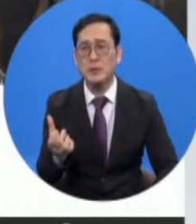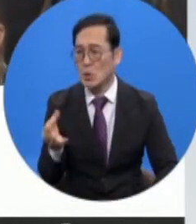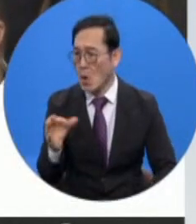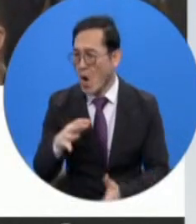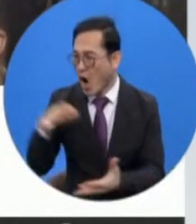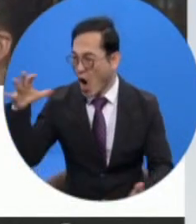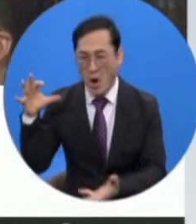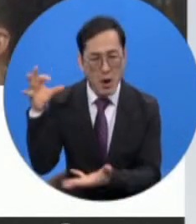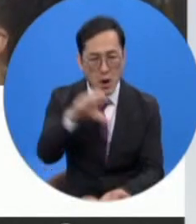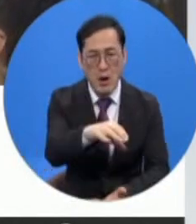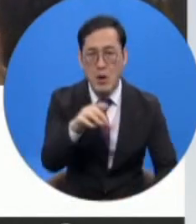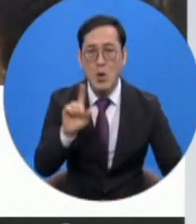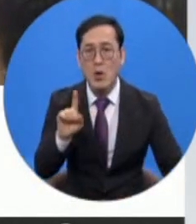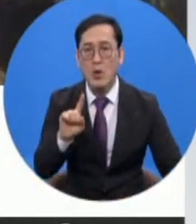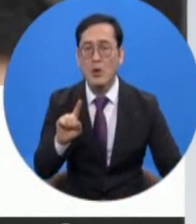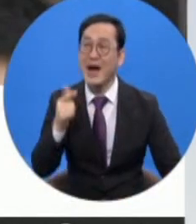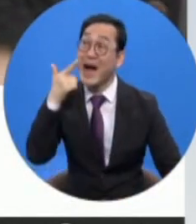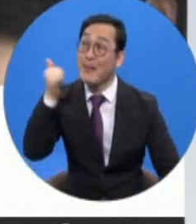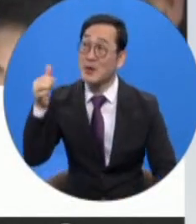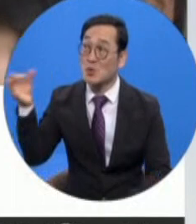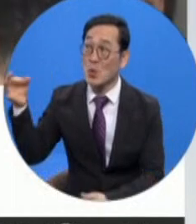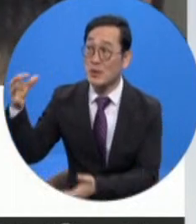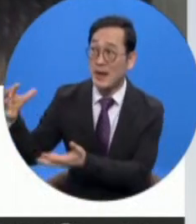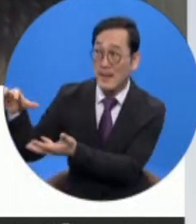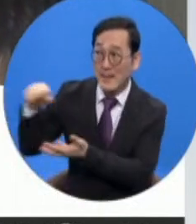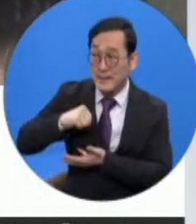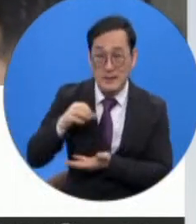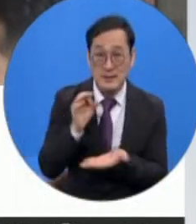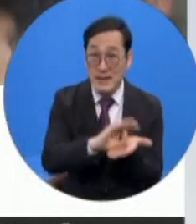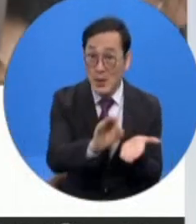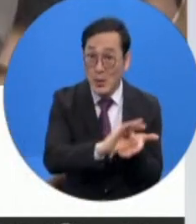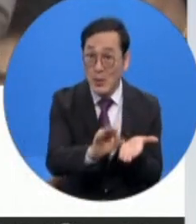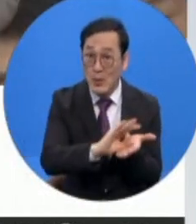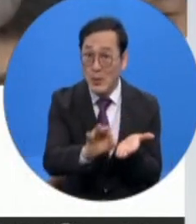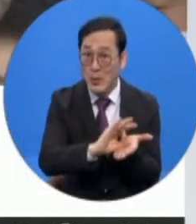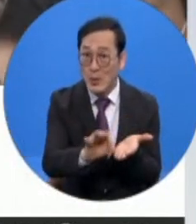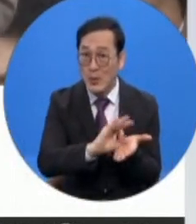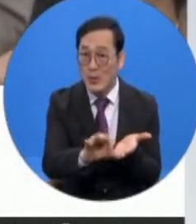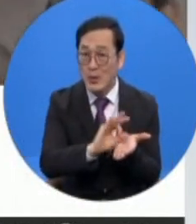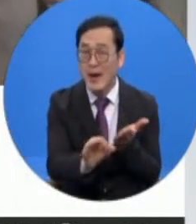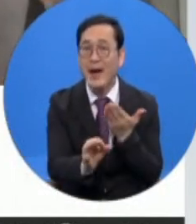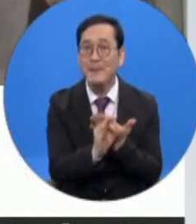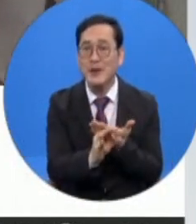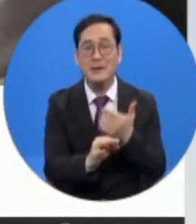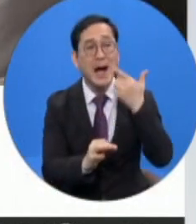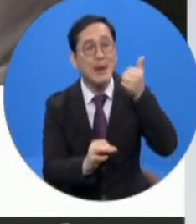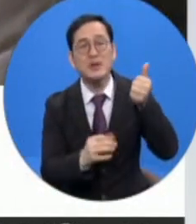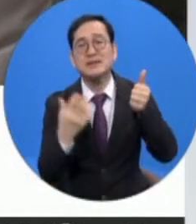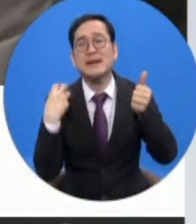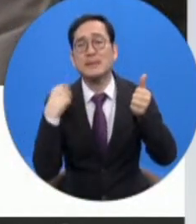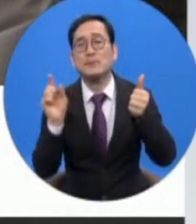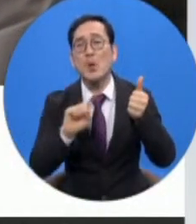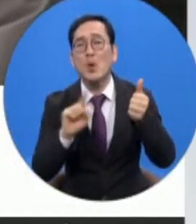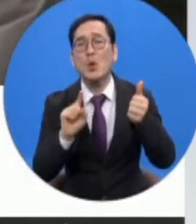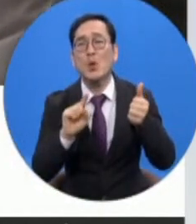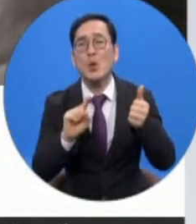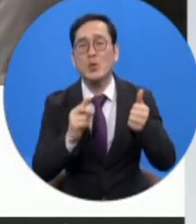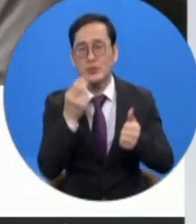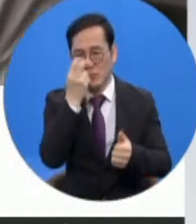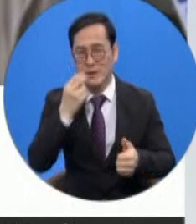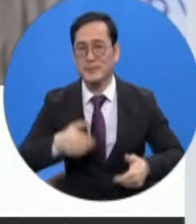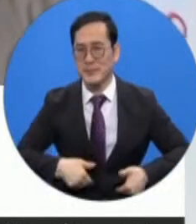후보의 돈이 함께 사용됐다면 여기에 대해서 이재명 후보는 어떤 책임을 질 것인가에 대한 문제 제기를 할 수 있다 이렇게 볼 수가